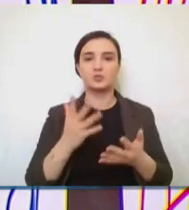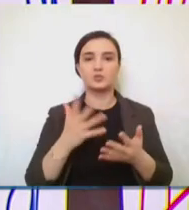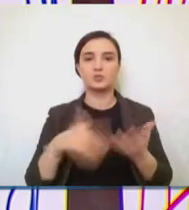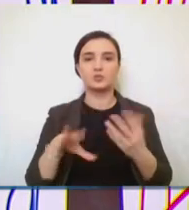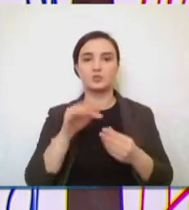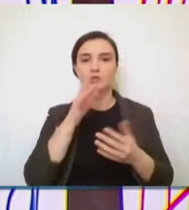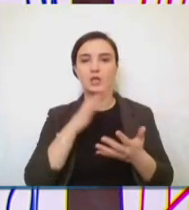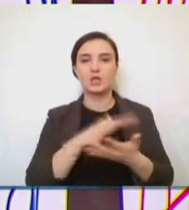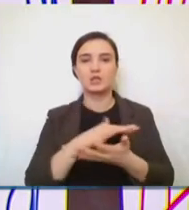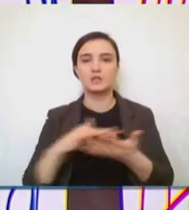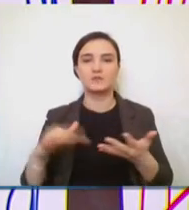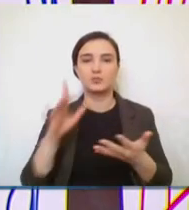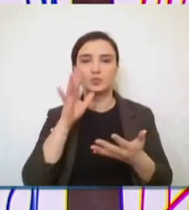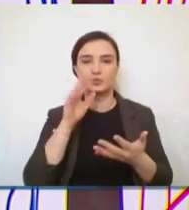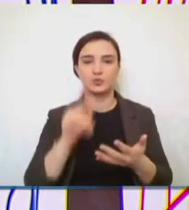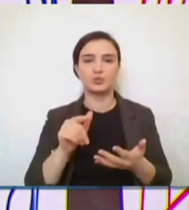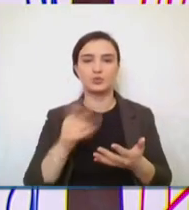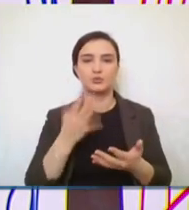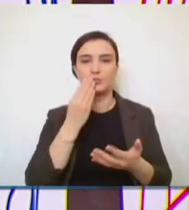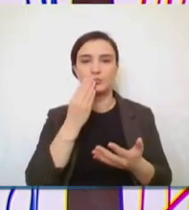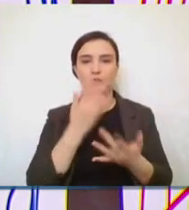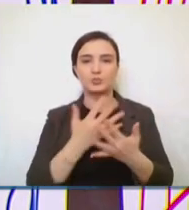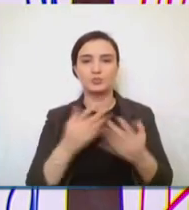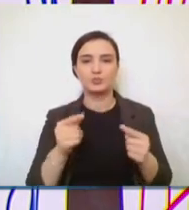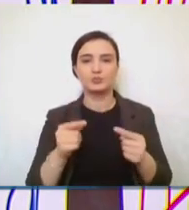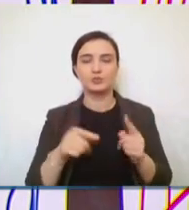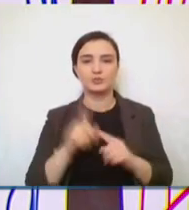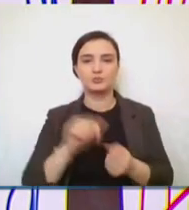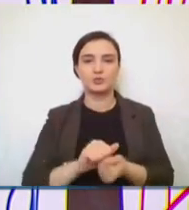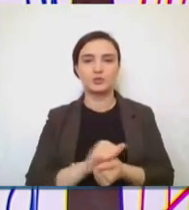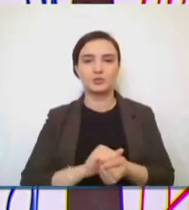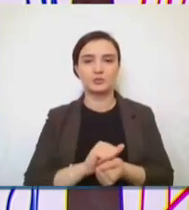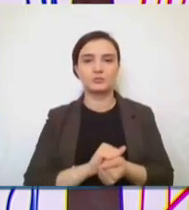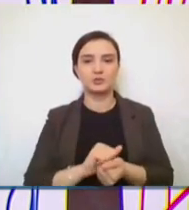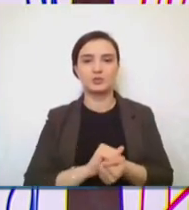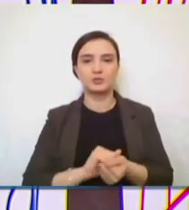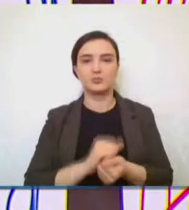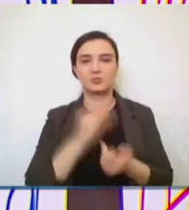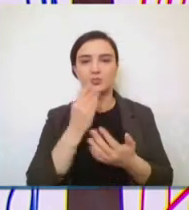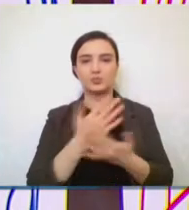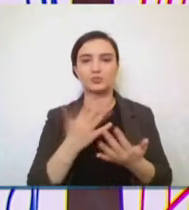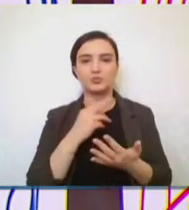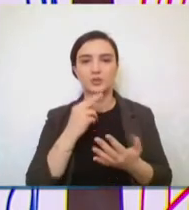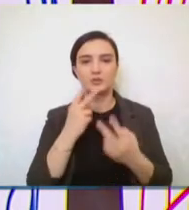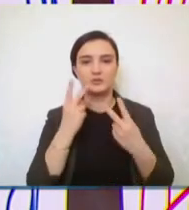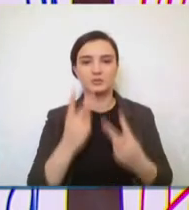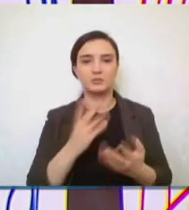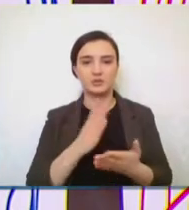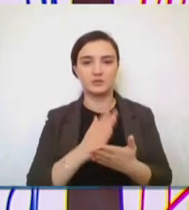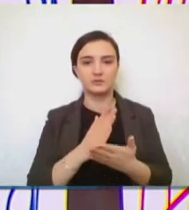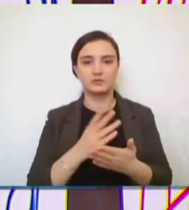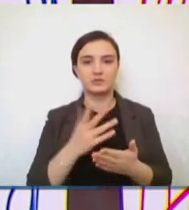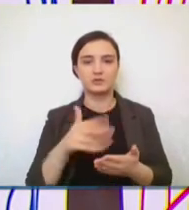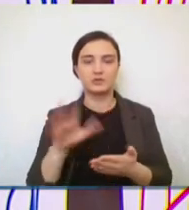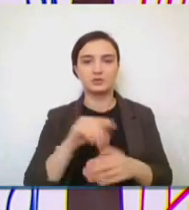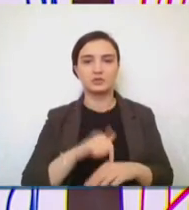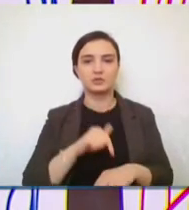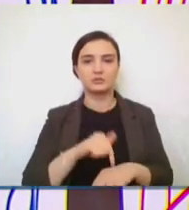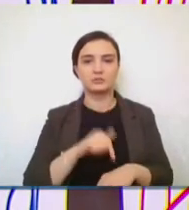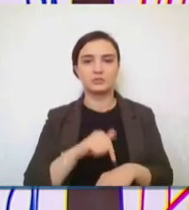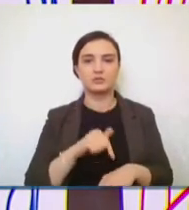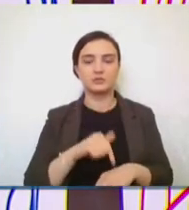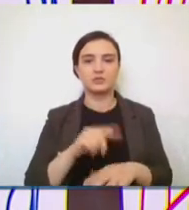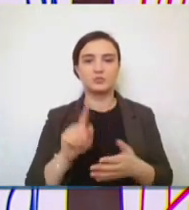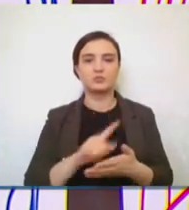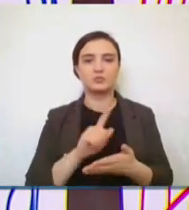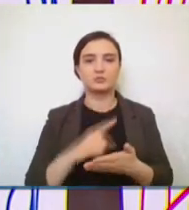დროით რომელი პროდუქტით მოითხოს მონელებას, ასეთ პროდუქტებზე თუ დააკვირდებით და გაქვთეს შეგრძნება გაძლიერებული, მაშინ